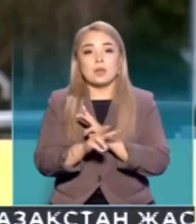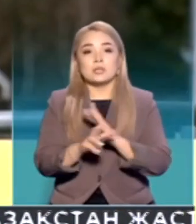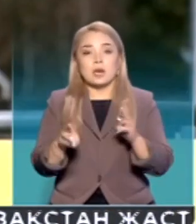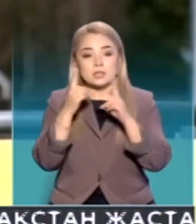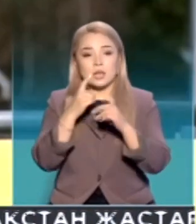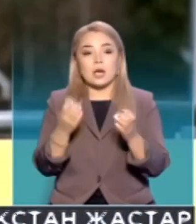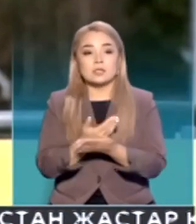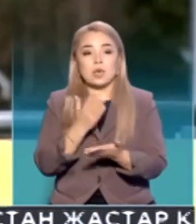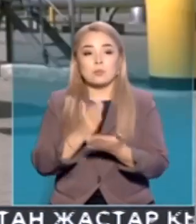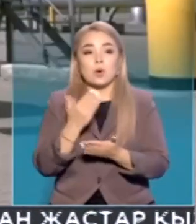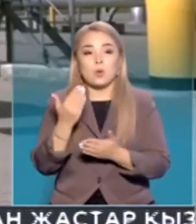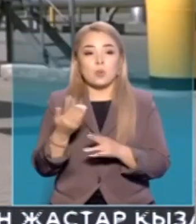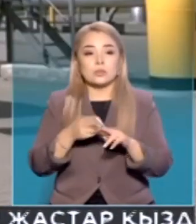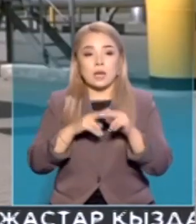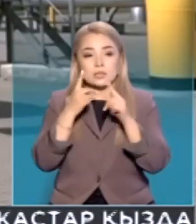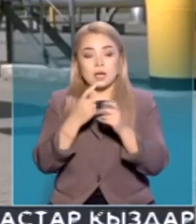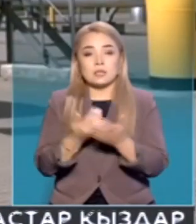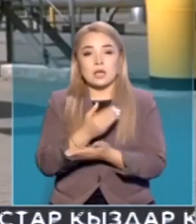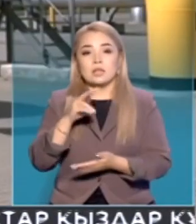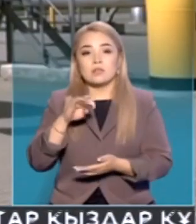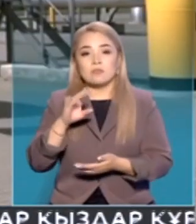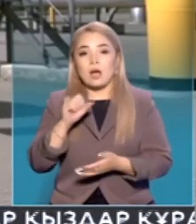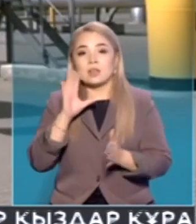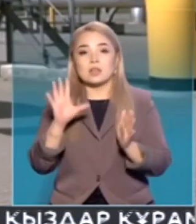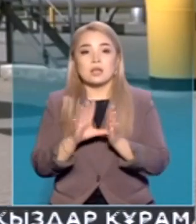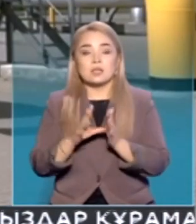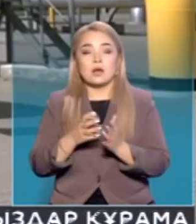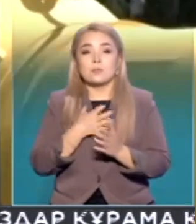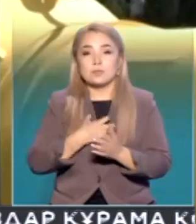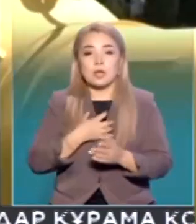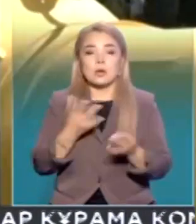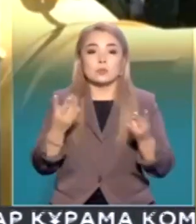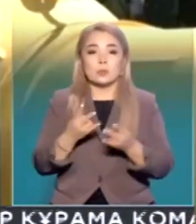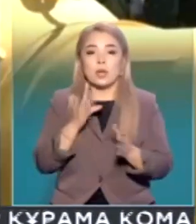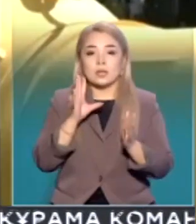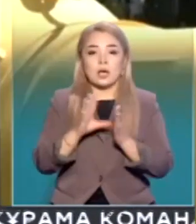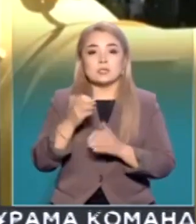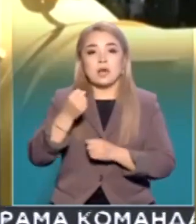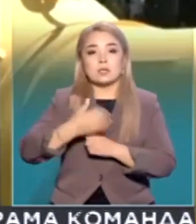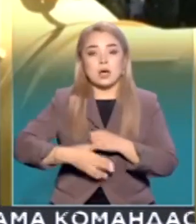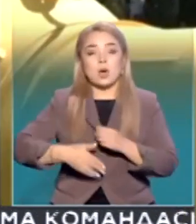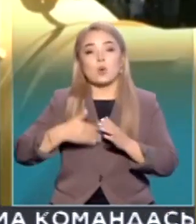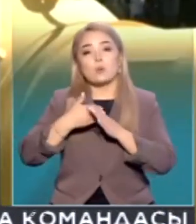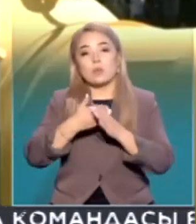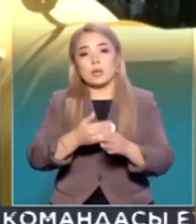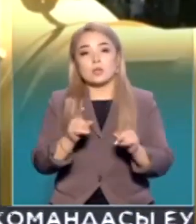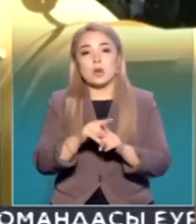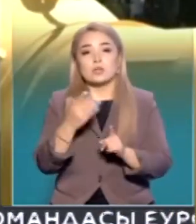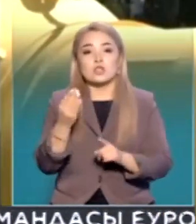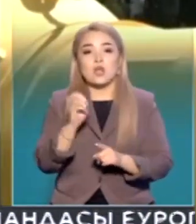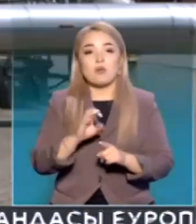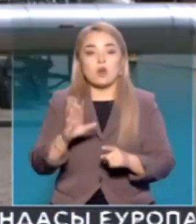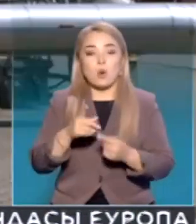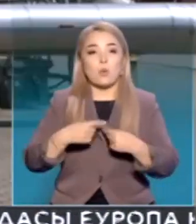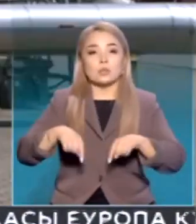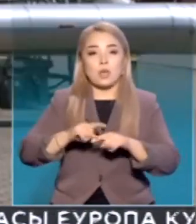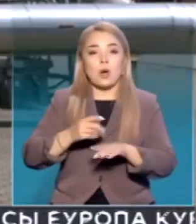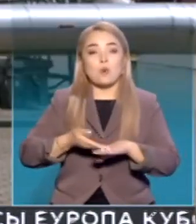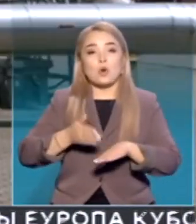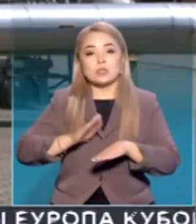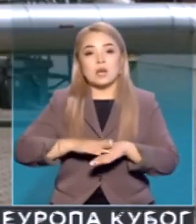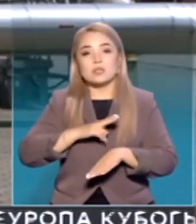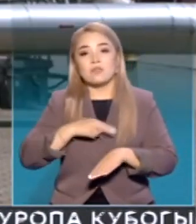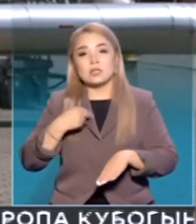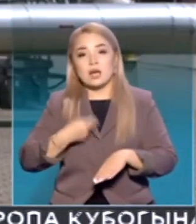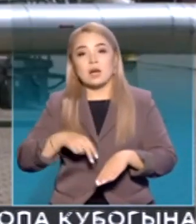министрлігі хабарлады. Оның мәлімдеуінше Литва энергетикалық қажеттіліктерін жергілікті электр станциялардың көмегімен және Еуропа одағындағы Польша,